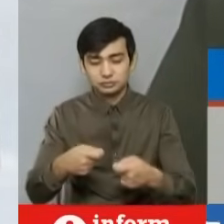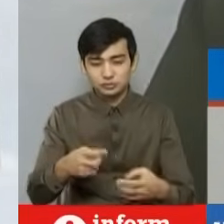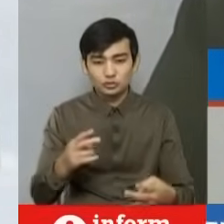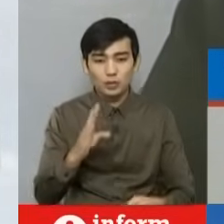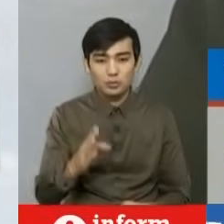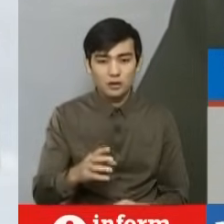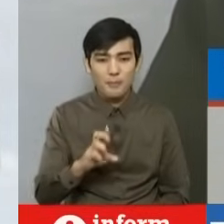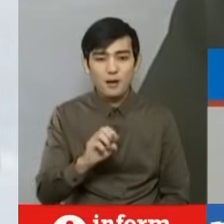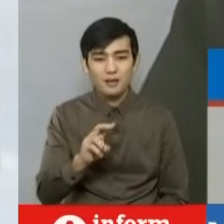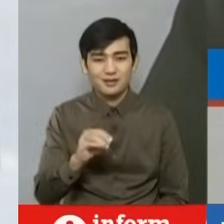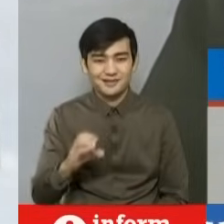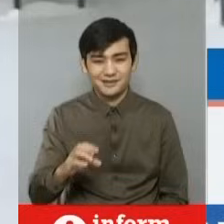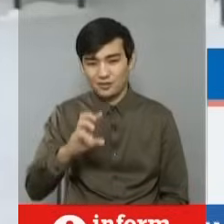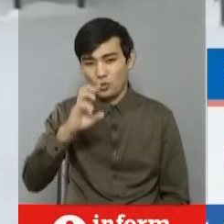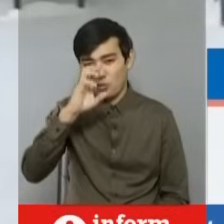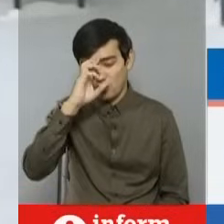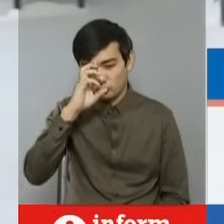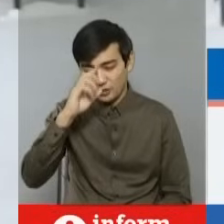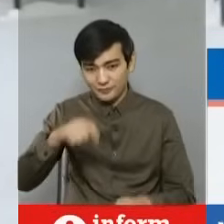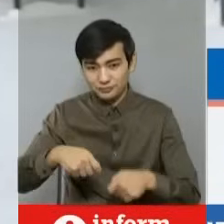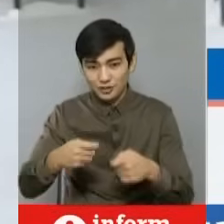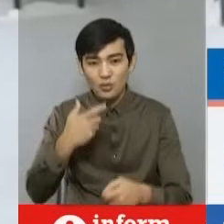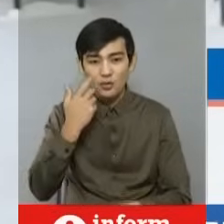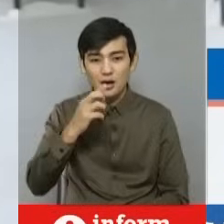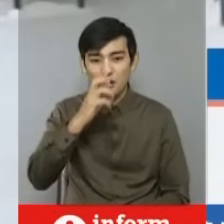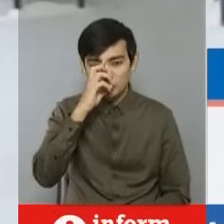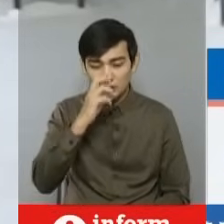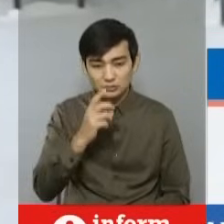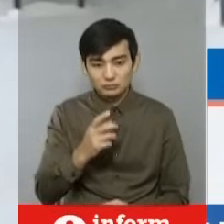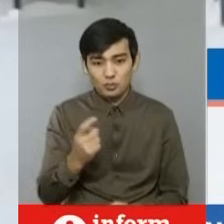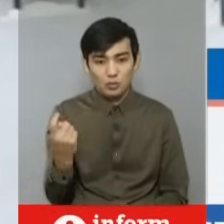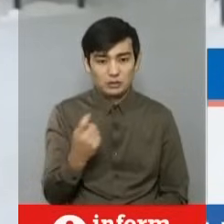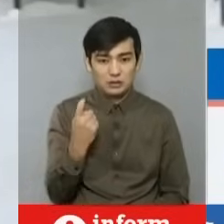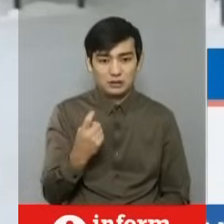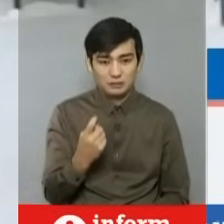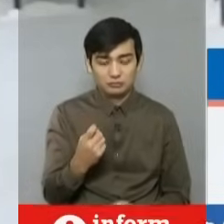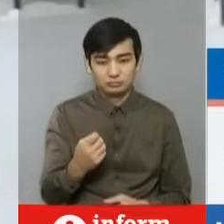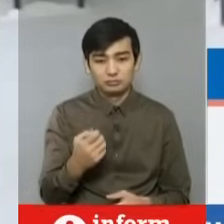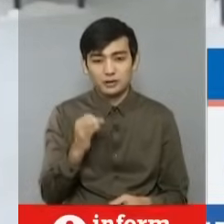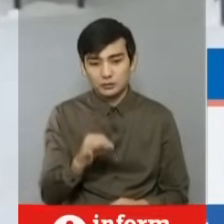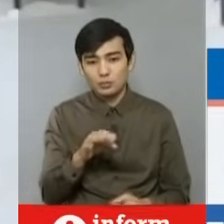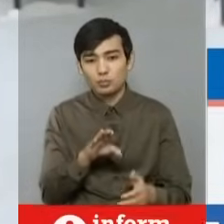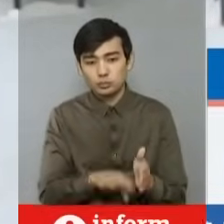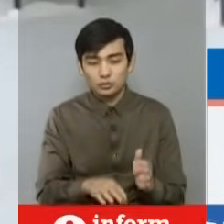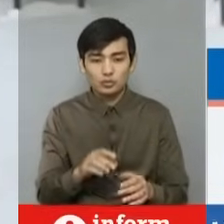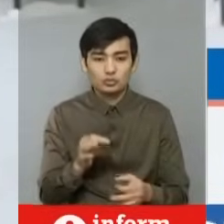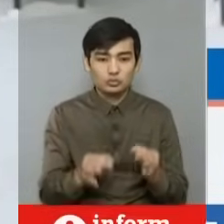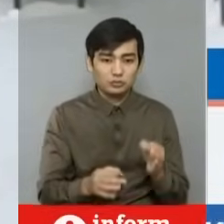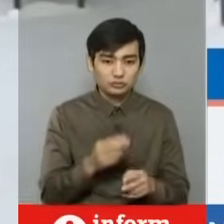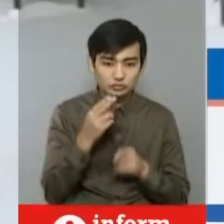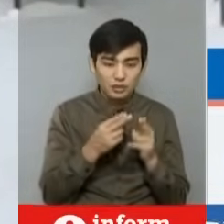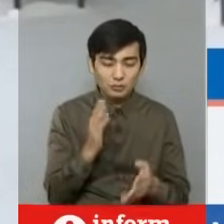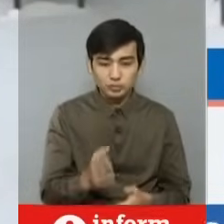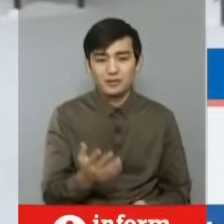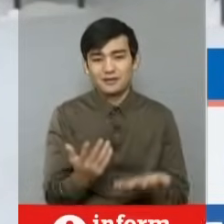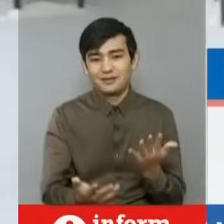передать на баланс городу город как является собственником будет подавать суд либо будет